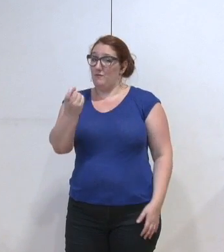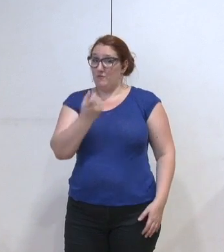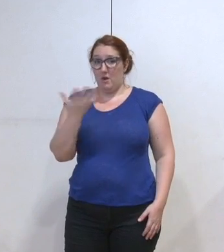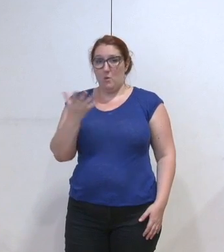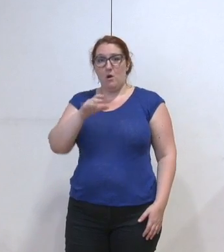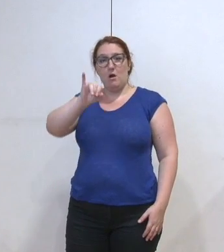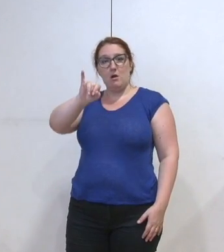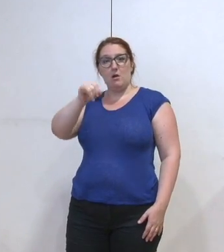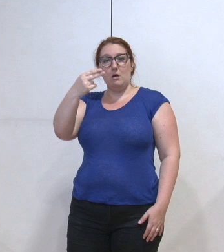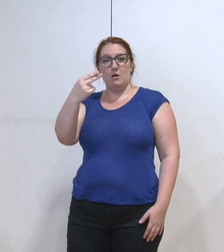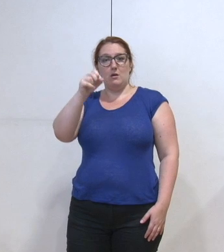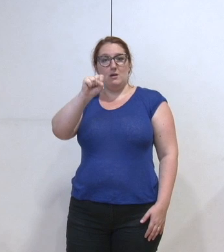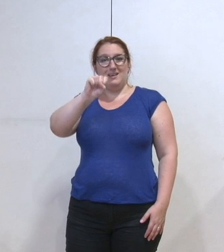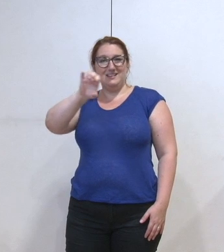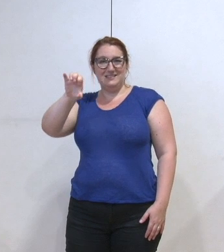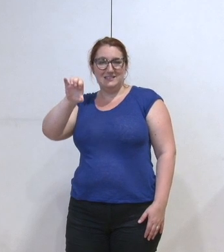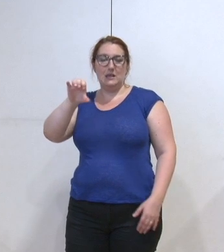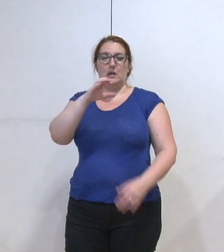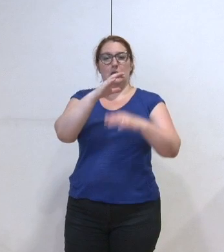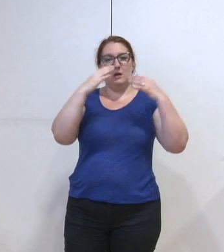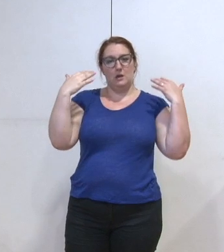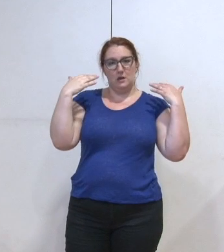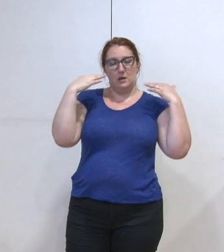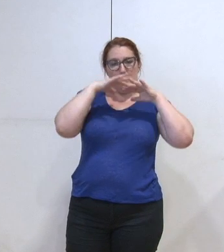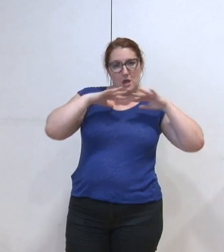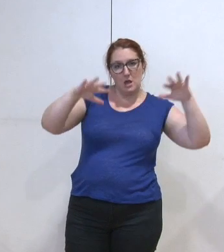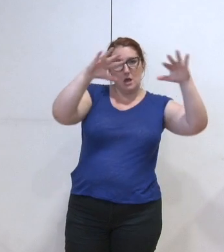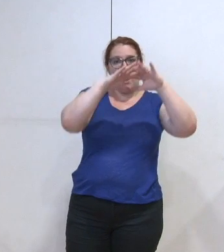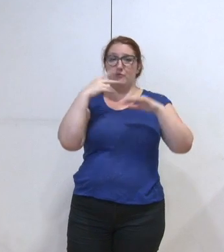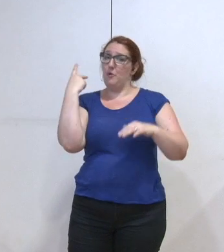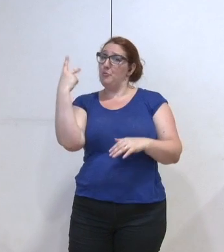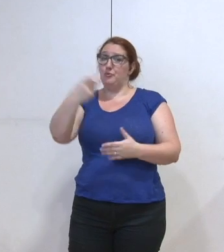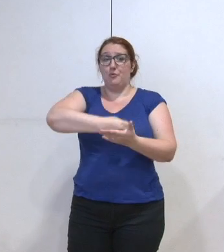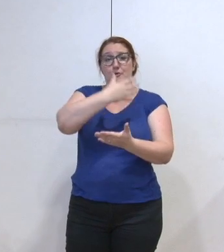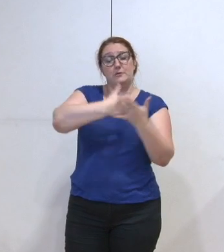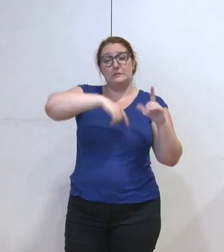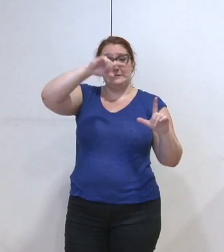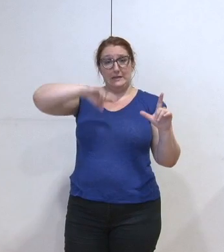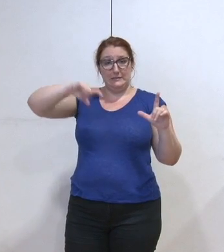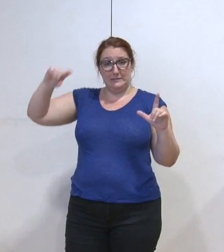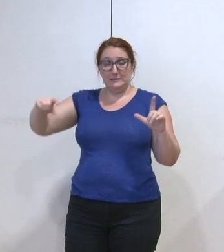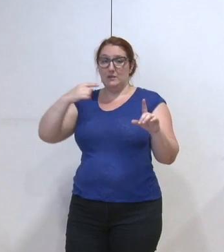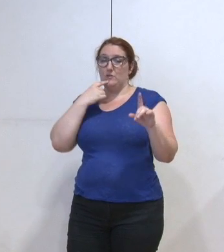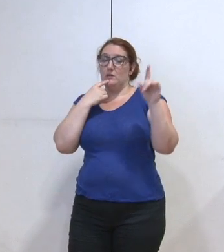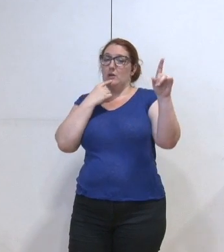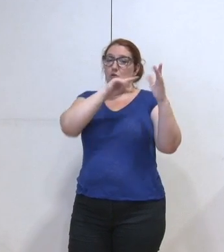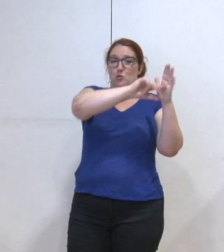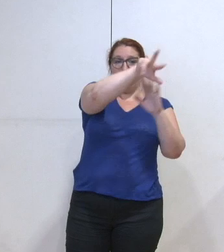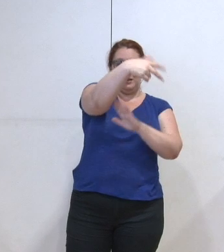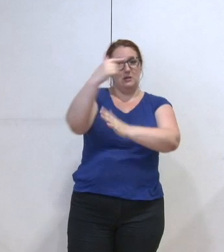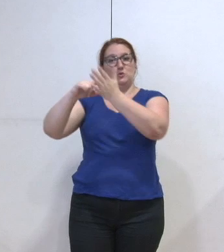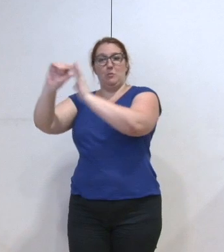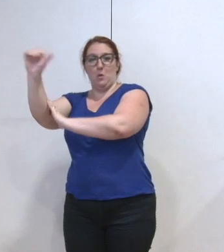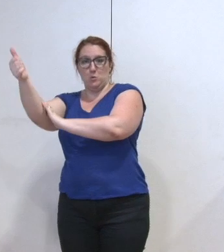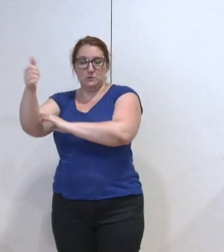l'INC de la CAF donc l'INC ce sont des données de l'année 2011 la CAF de les années 2013 et